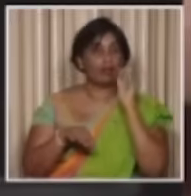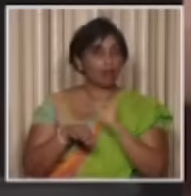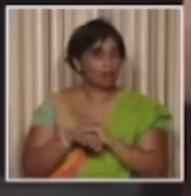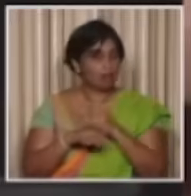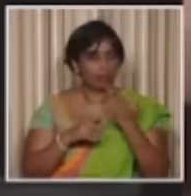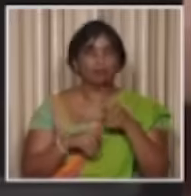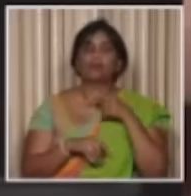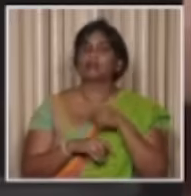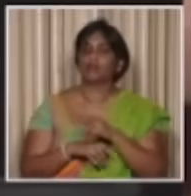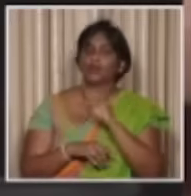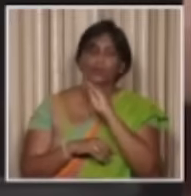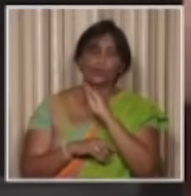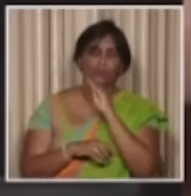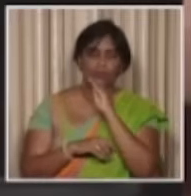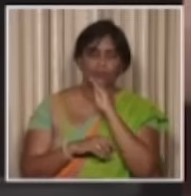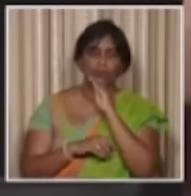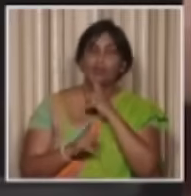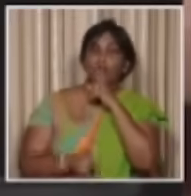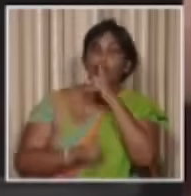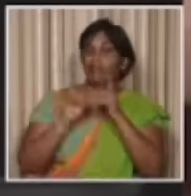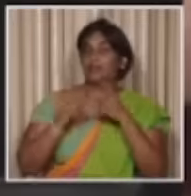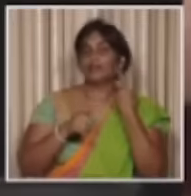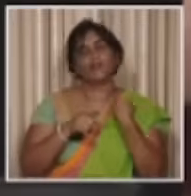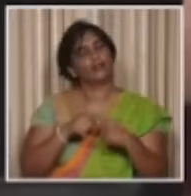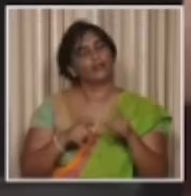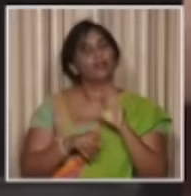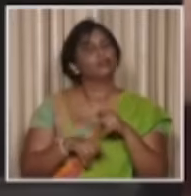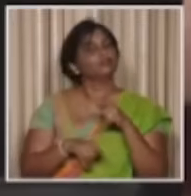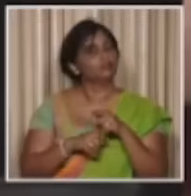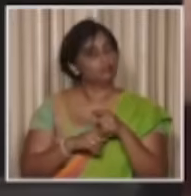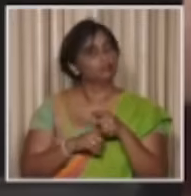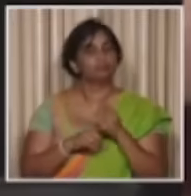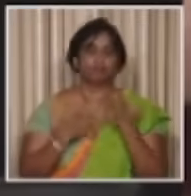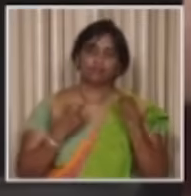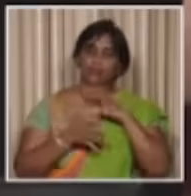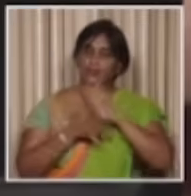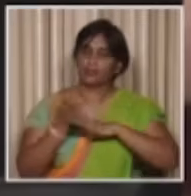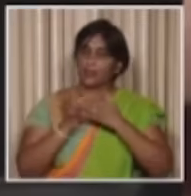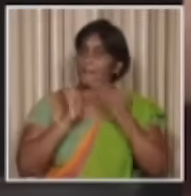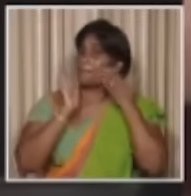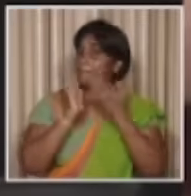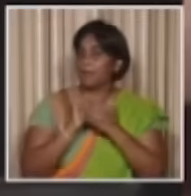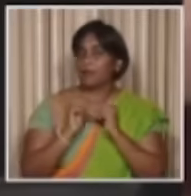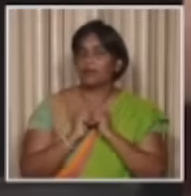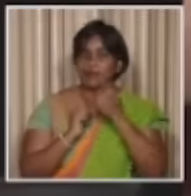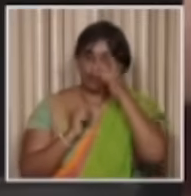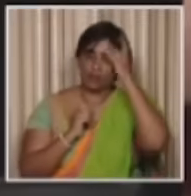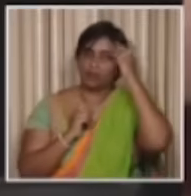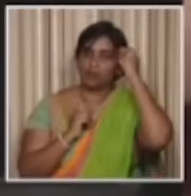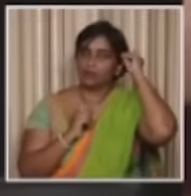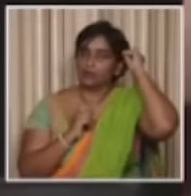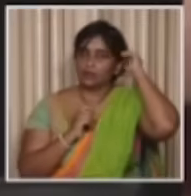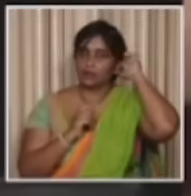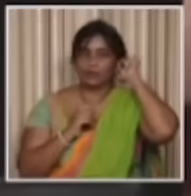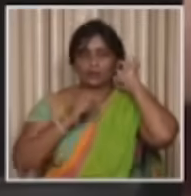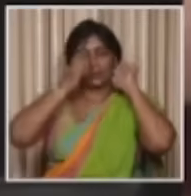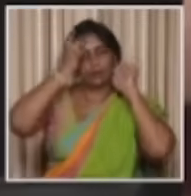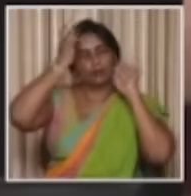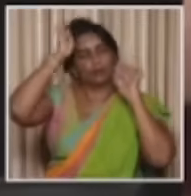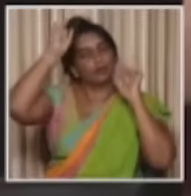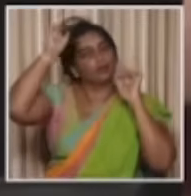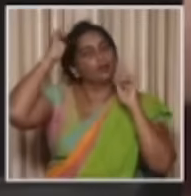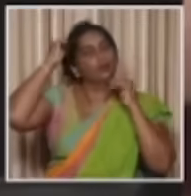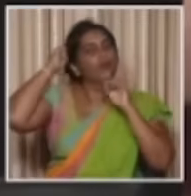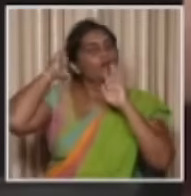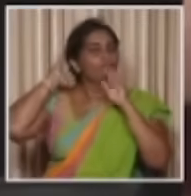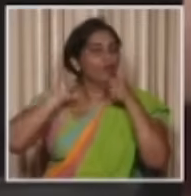naththam ewa nikan kaiwaru vitarak wela tiyenawa na mona ayawa idiripat kalat wadak naha garu moolasana ruda mantri thubini honda